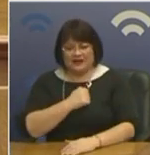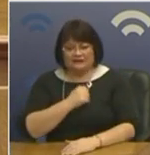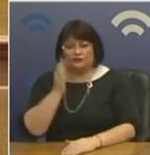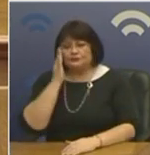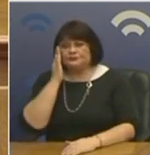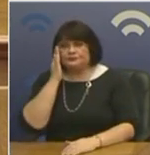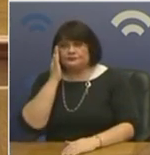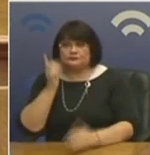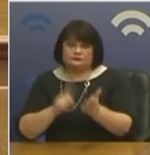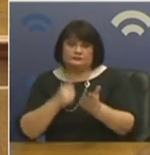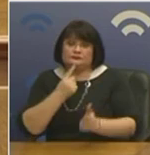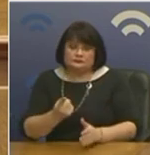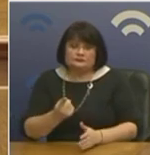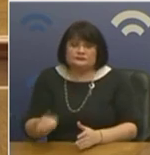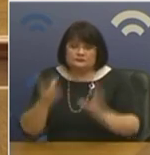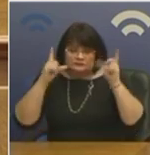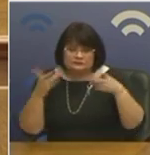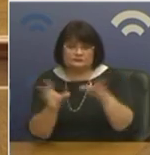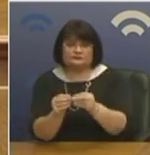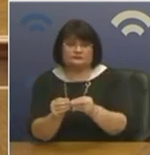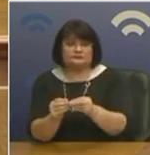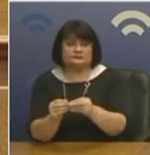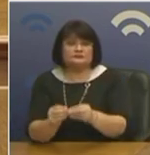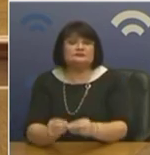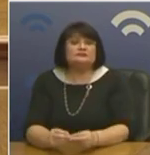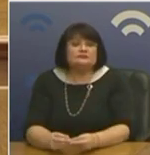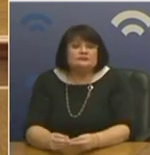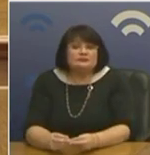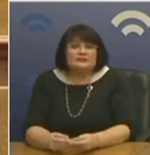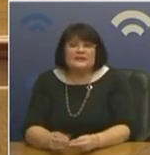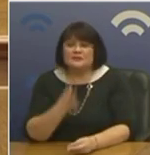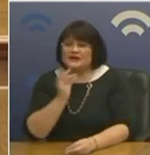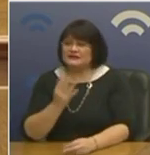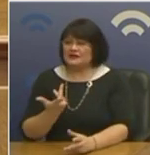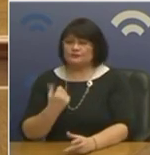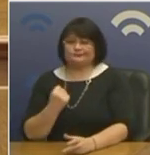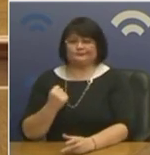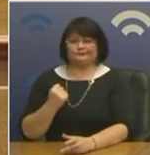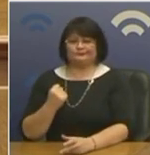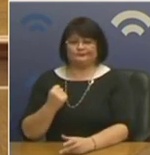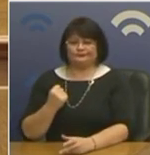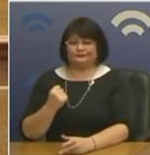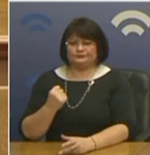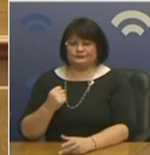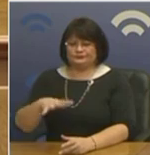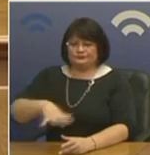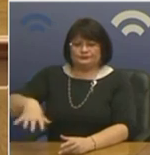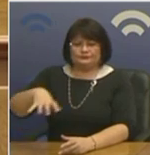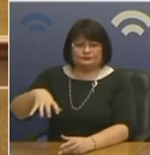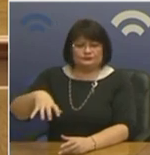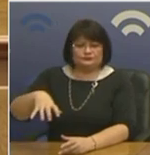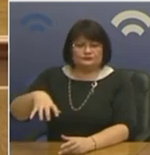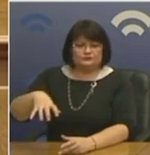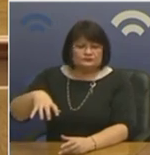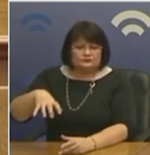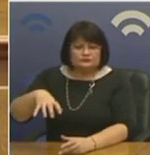πρέπει να το πω ότι ισχύει για τη Νέα Δημοκρατία, διακατέχεστε από έναν αυδηρητισμό. Ο αυδηρητισμός ήταν μία επιλογή